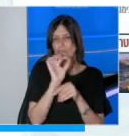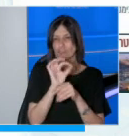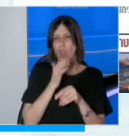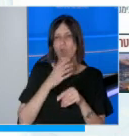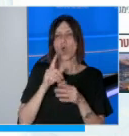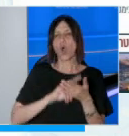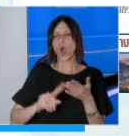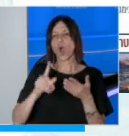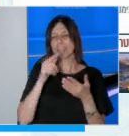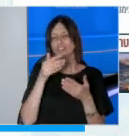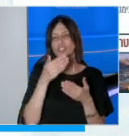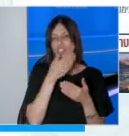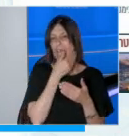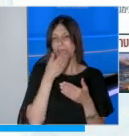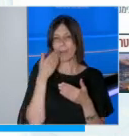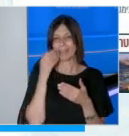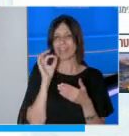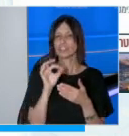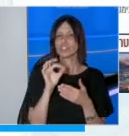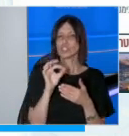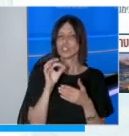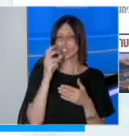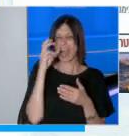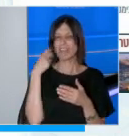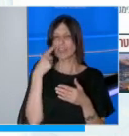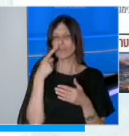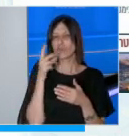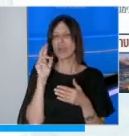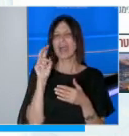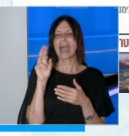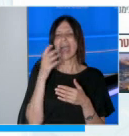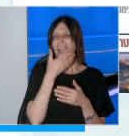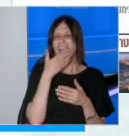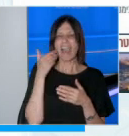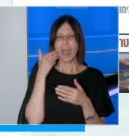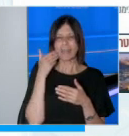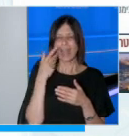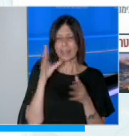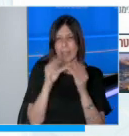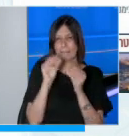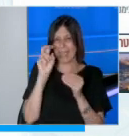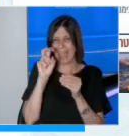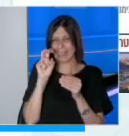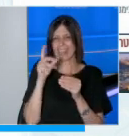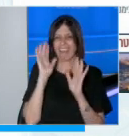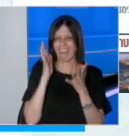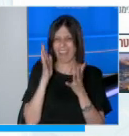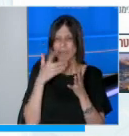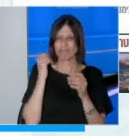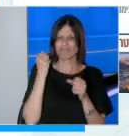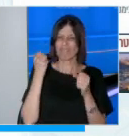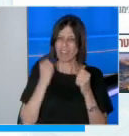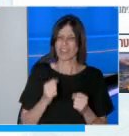במקור, הרמדאן בעין. כך כתבו, רע, הרצון להציס, ללבות ולתקוע אצבע בעין של הפלסטינים